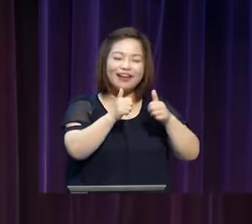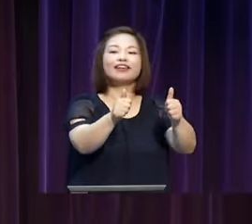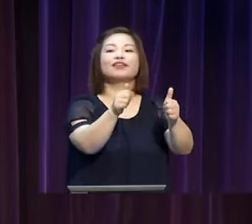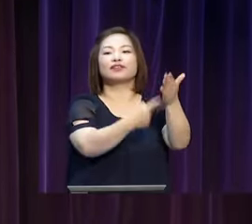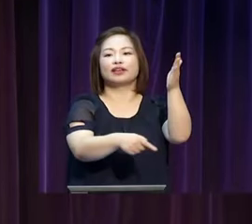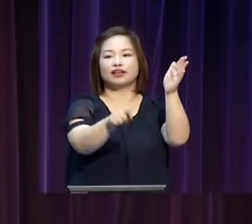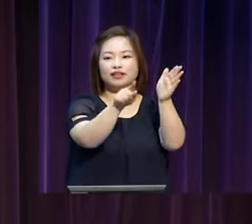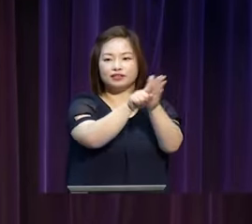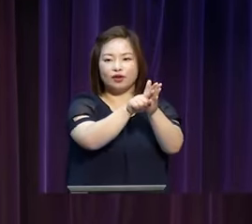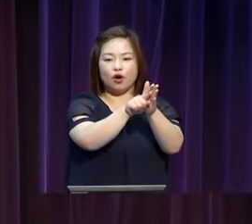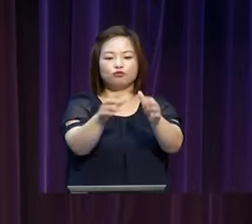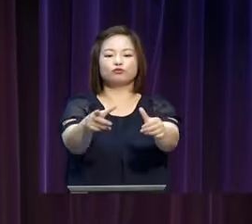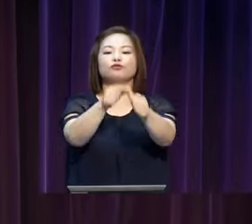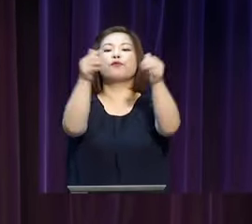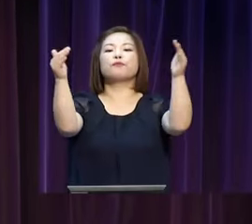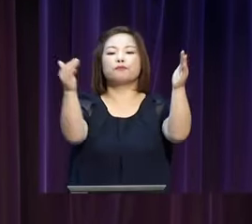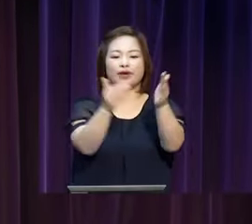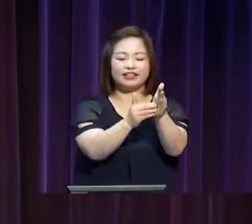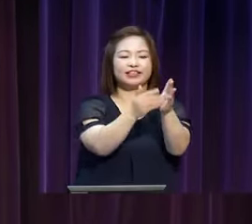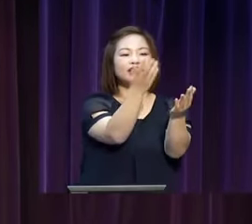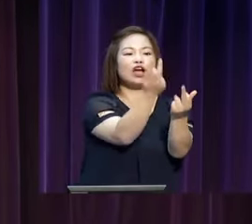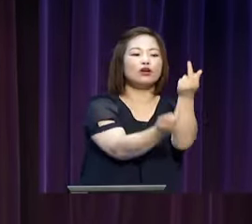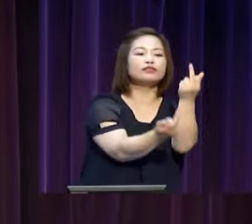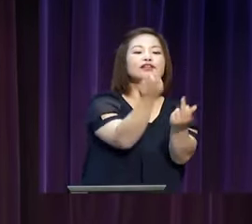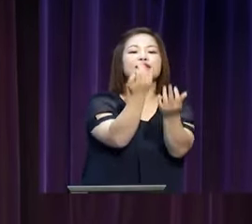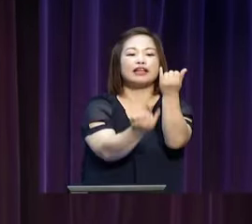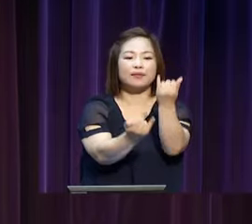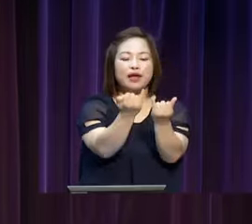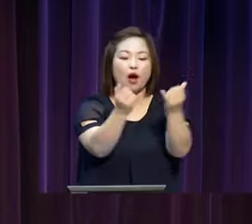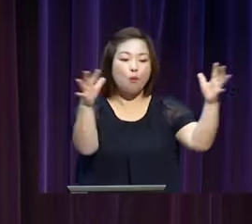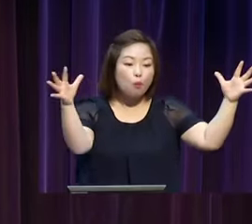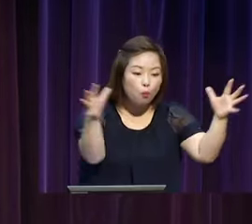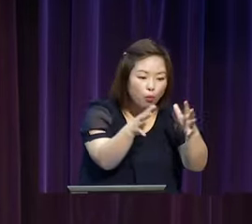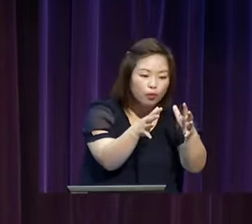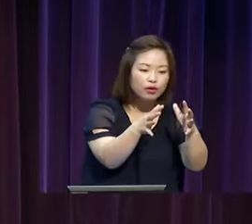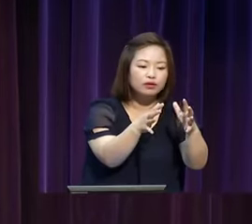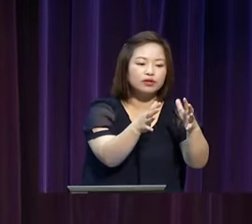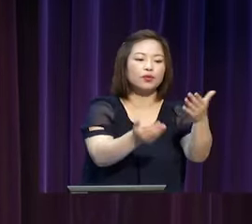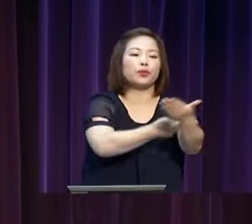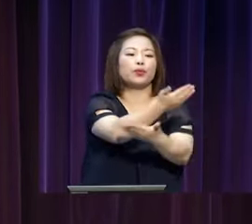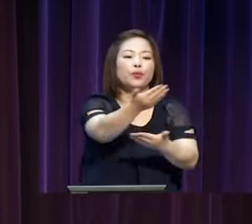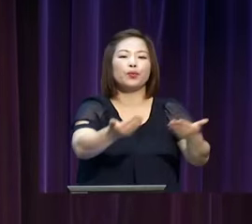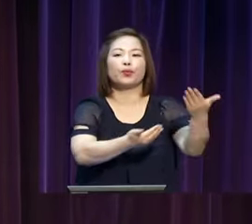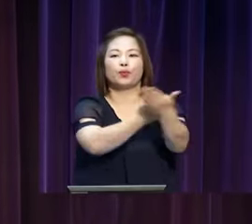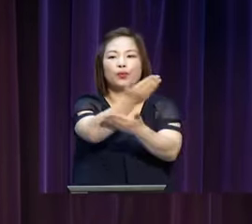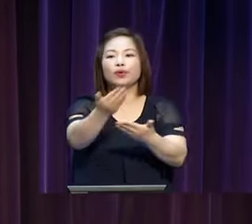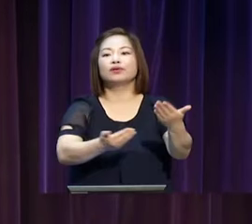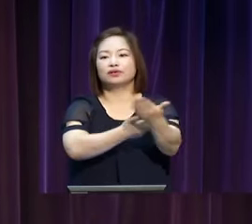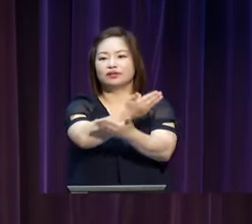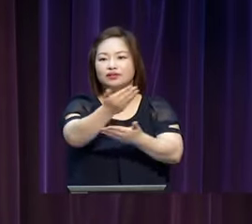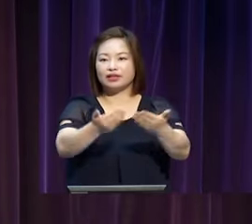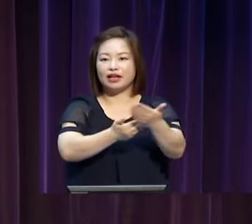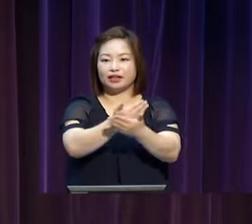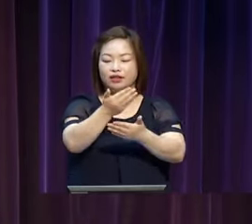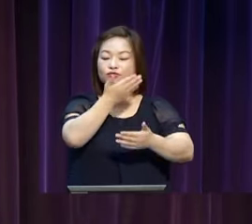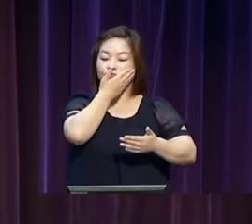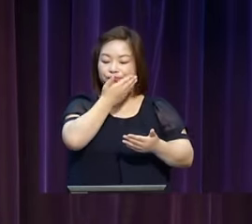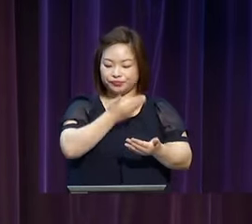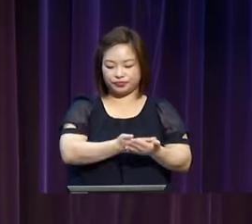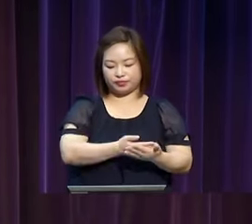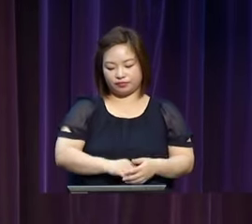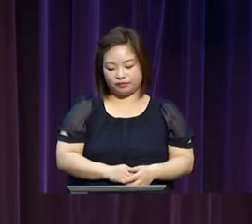교회가 무엇인지, 교제가 무엇인지를 잘 아는 것이 중요합니다. 자,